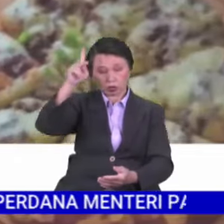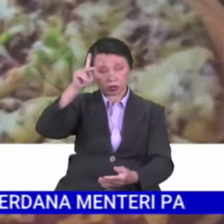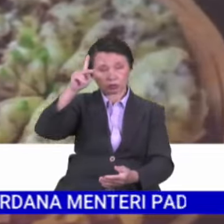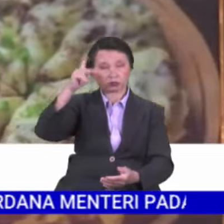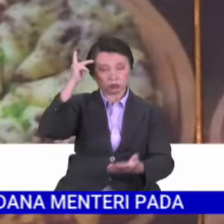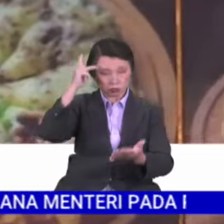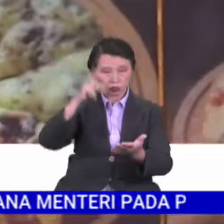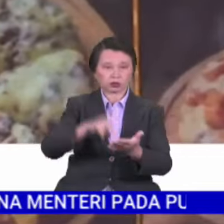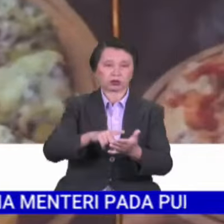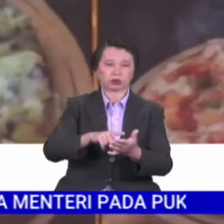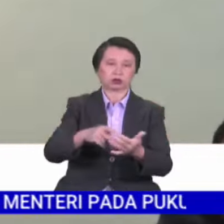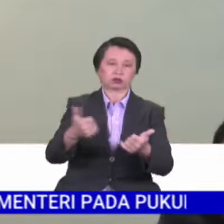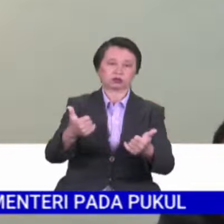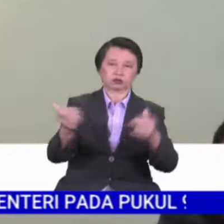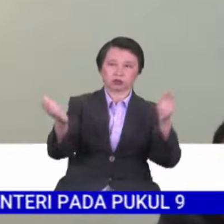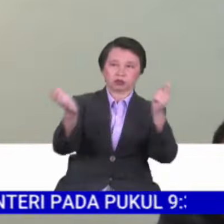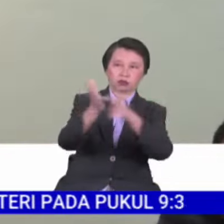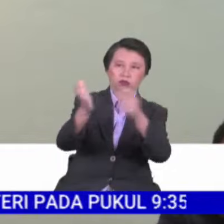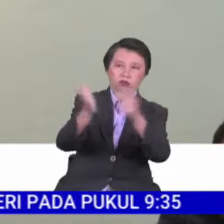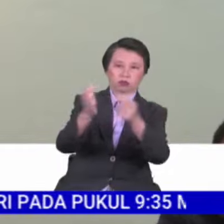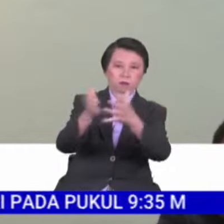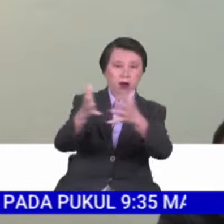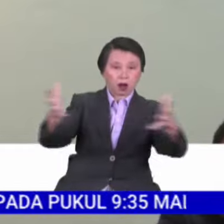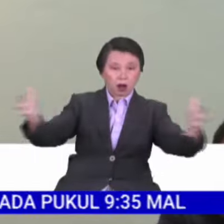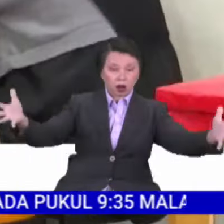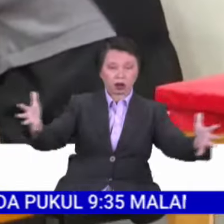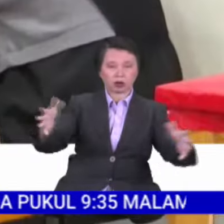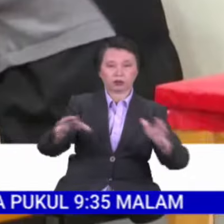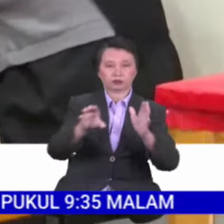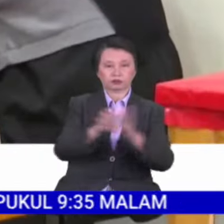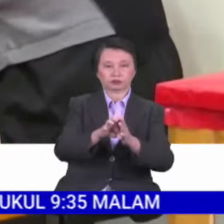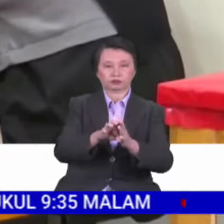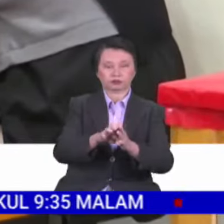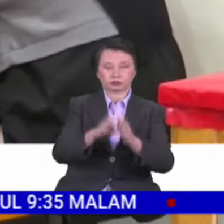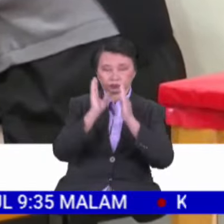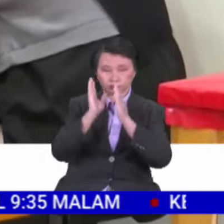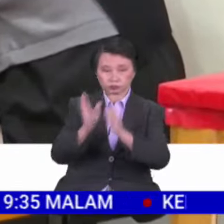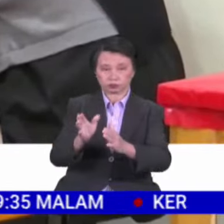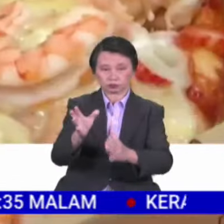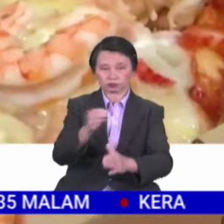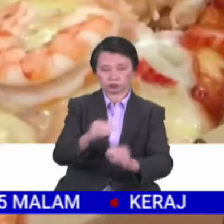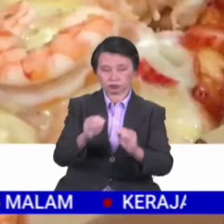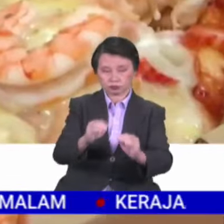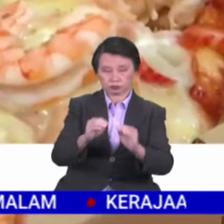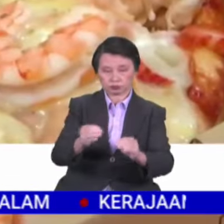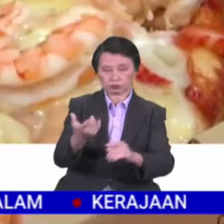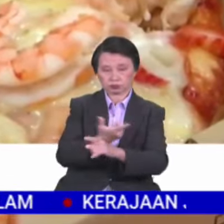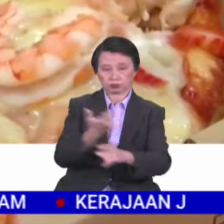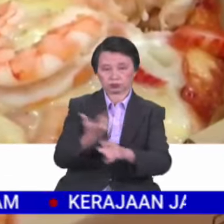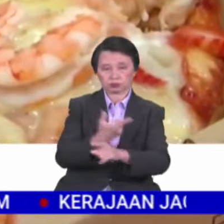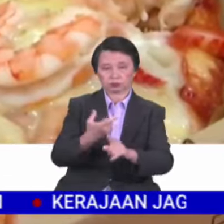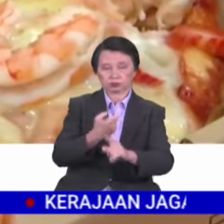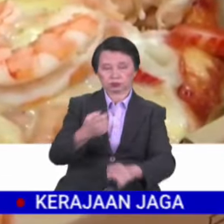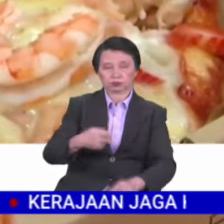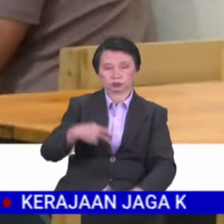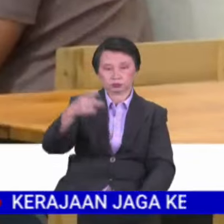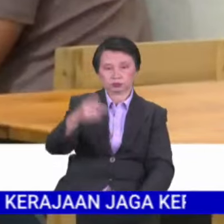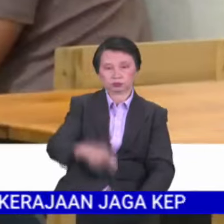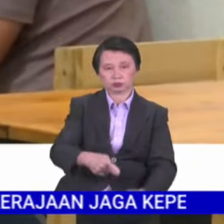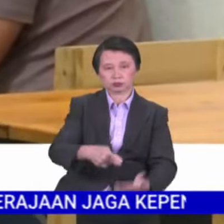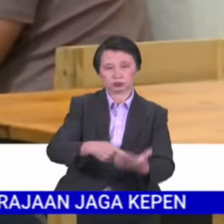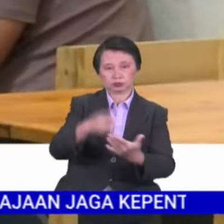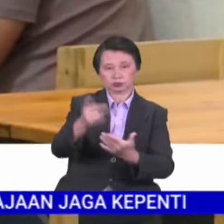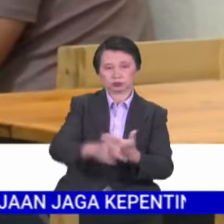tempahan luar jangka. Bantuan kerajaan seperti Geran Khas Prihatin serta bimbingan latihan daripada program Empower